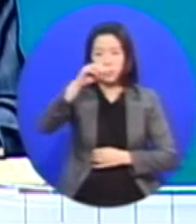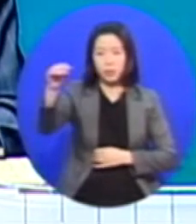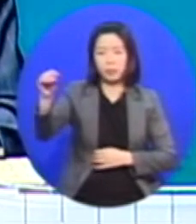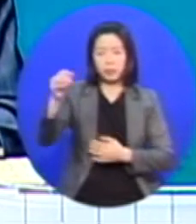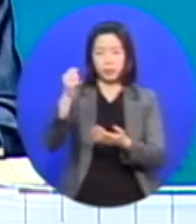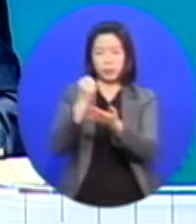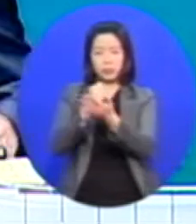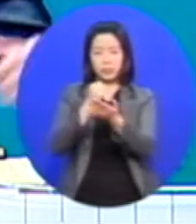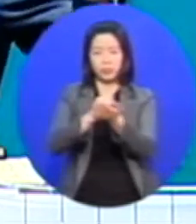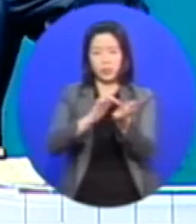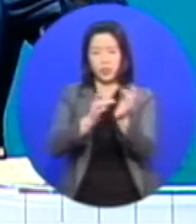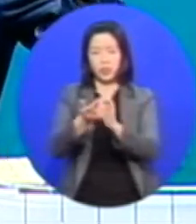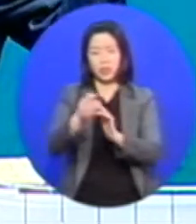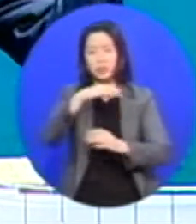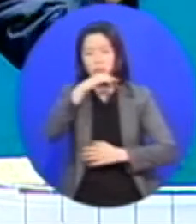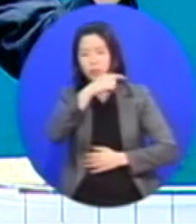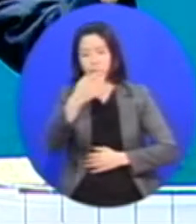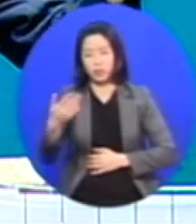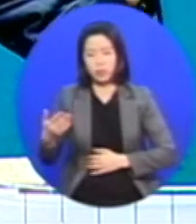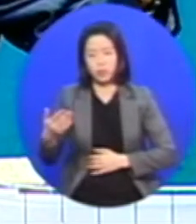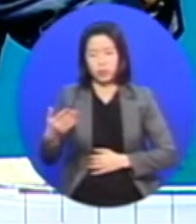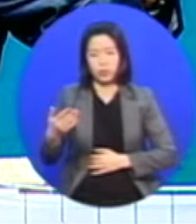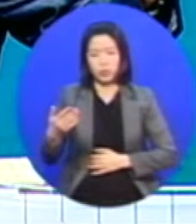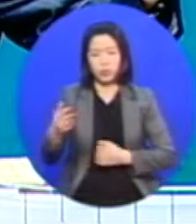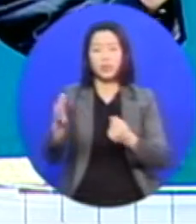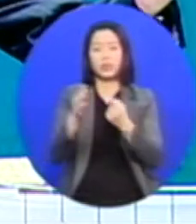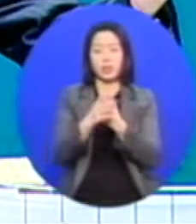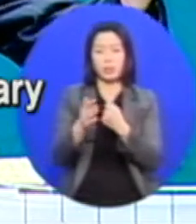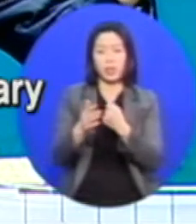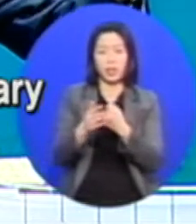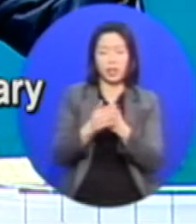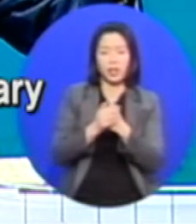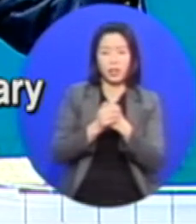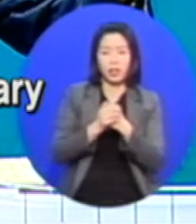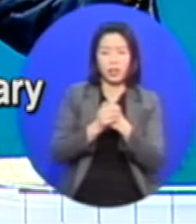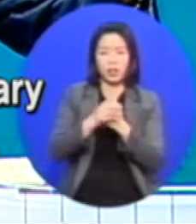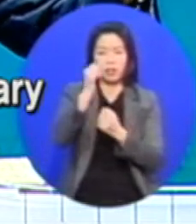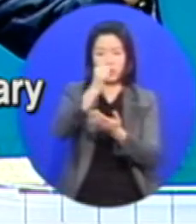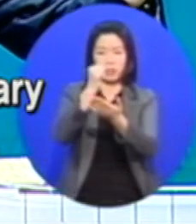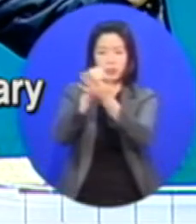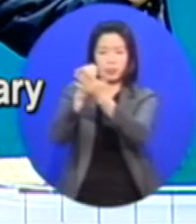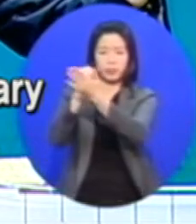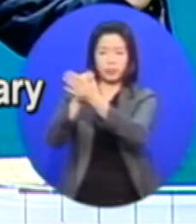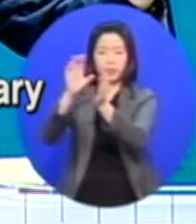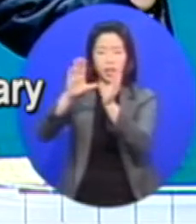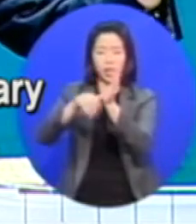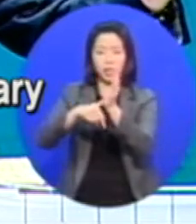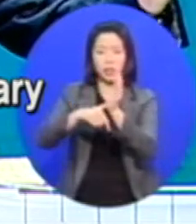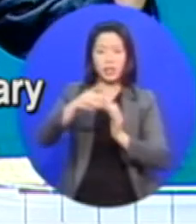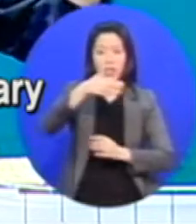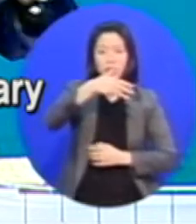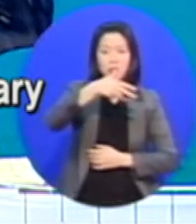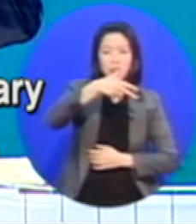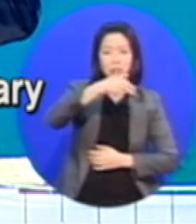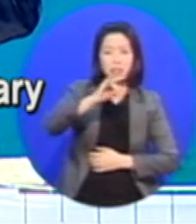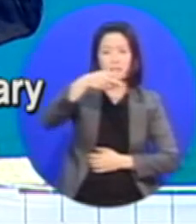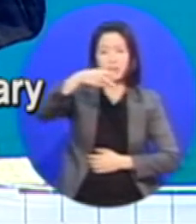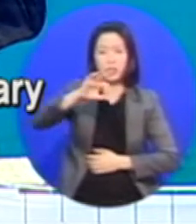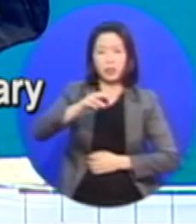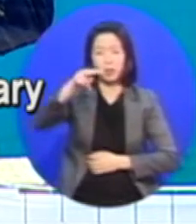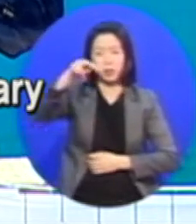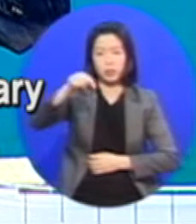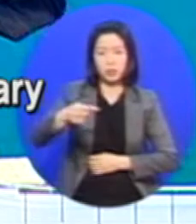때문이에요 예수님이 십자가에 못 박기 실 때 성전의 지성소를 가로막고 있던